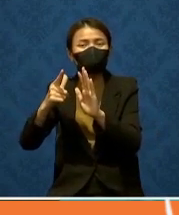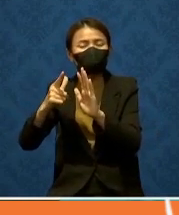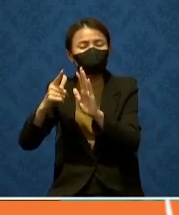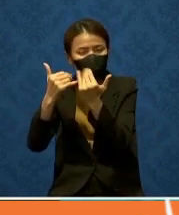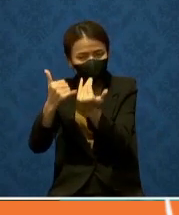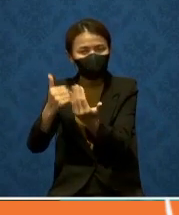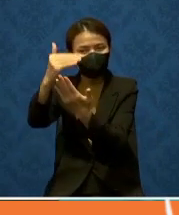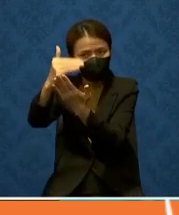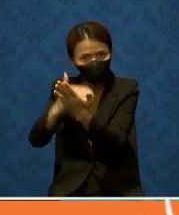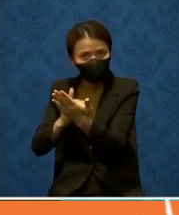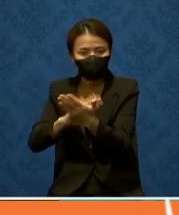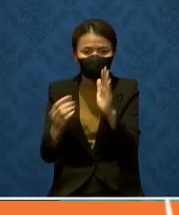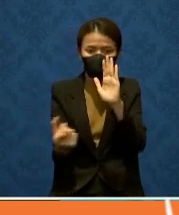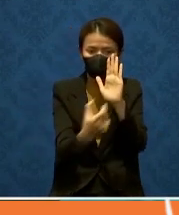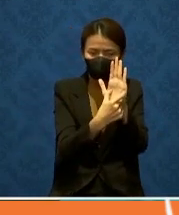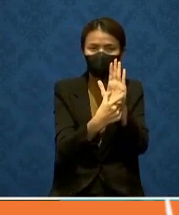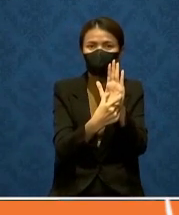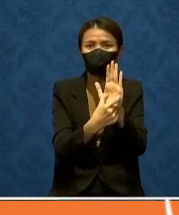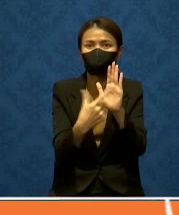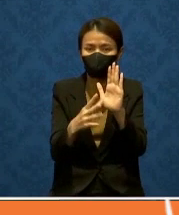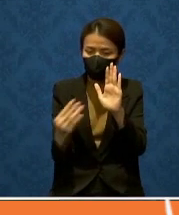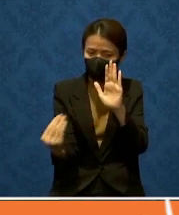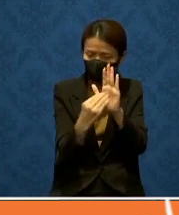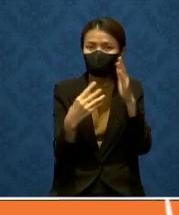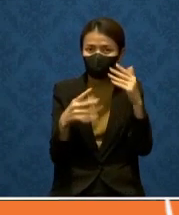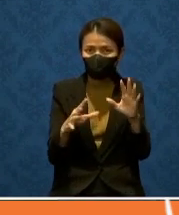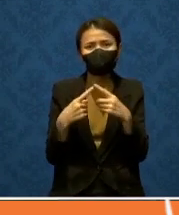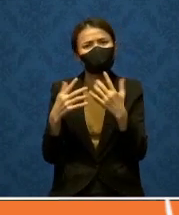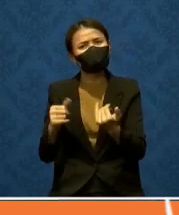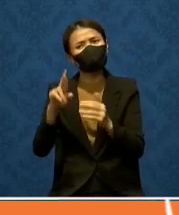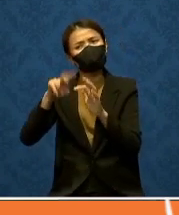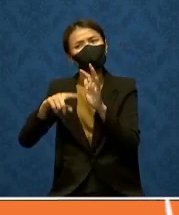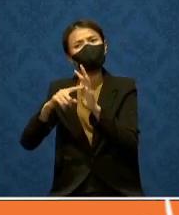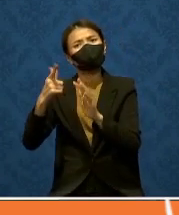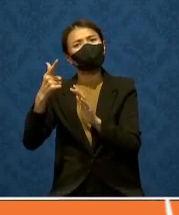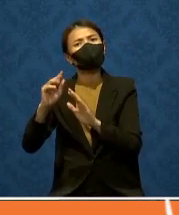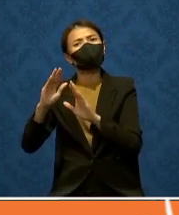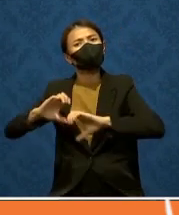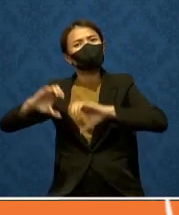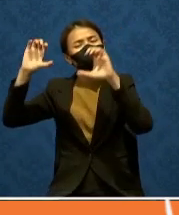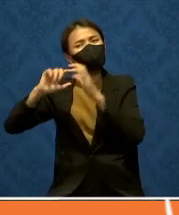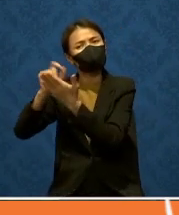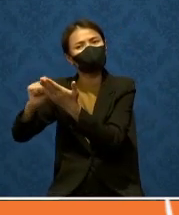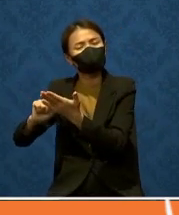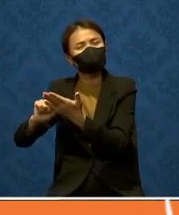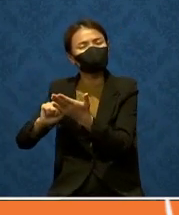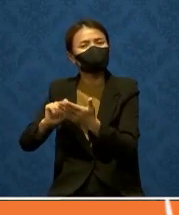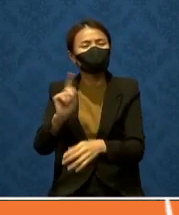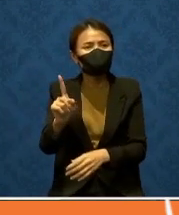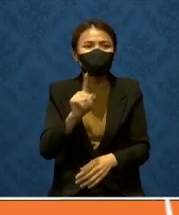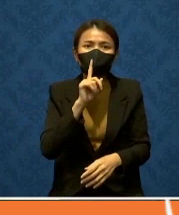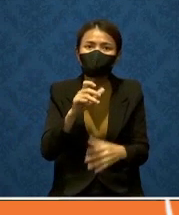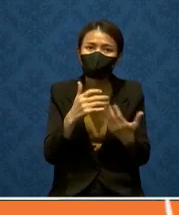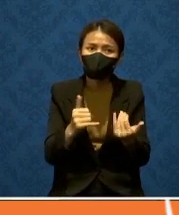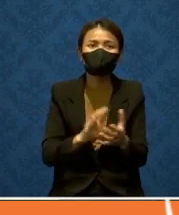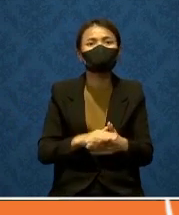าลอยู่ตรงไหนท่านประธานครับกฎหมายฉบับนี้สภาผู้แทนราษฎรให้ความสนใจมากครับมีการเสน